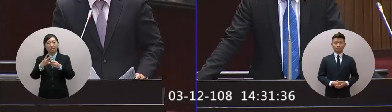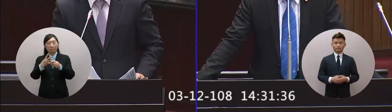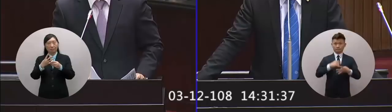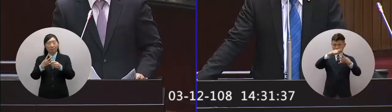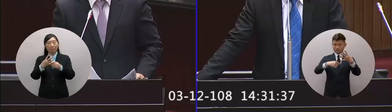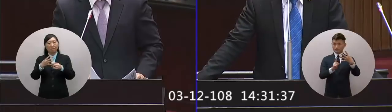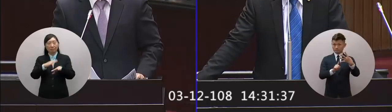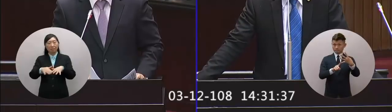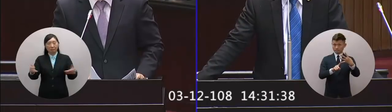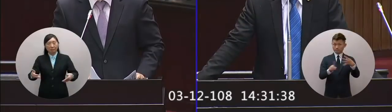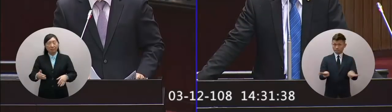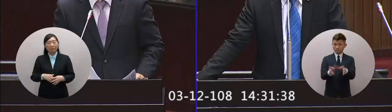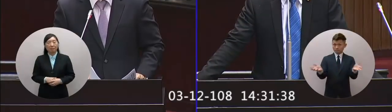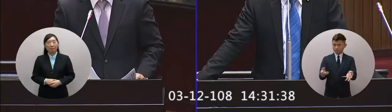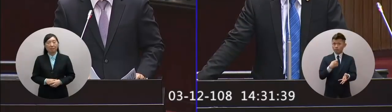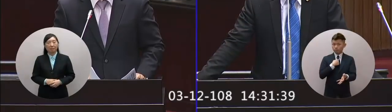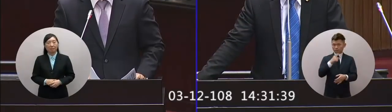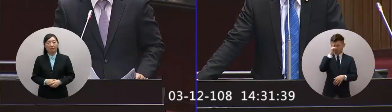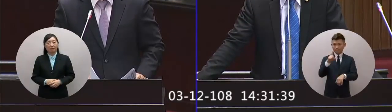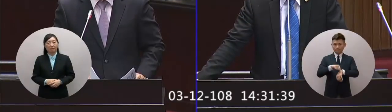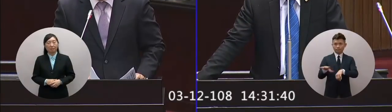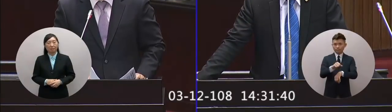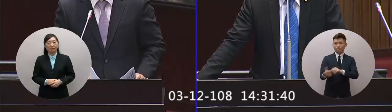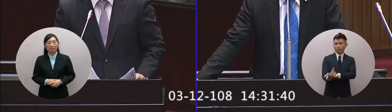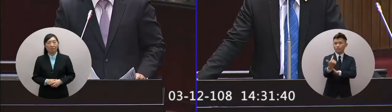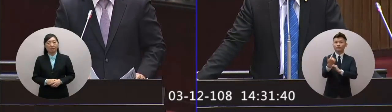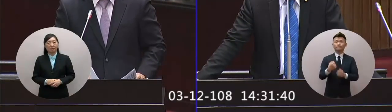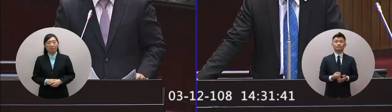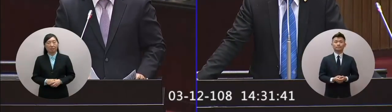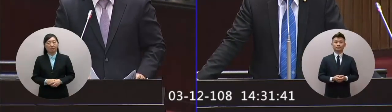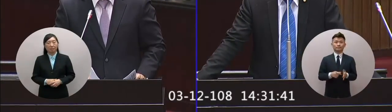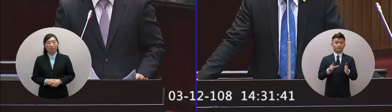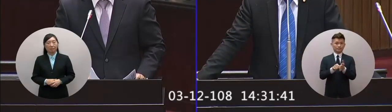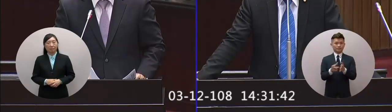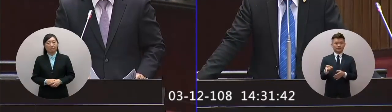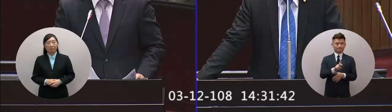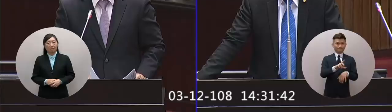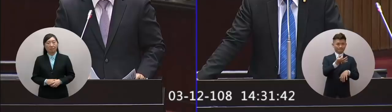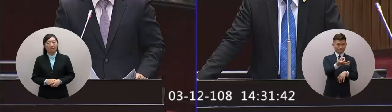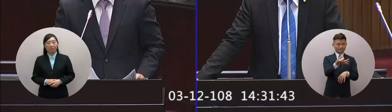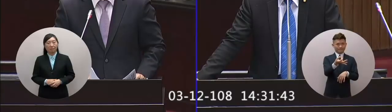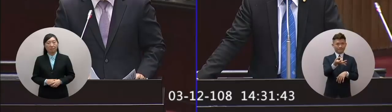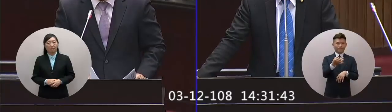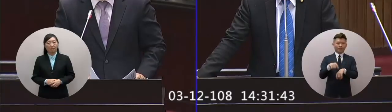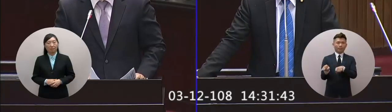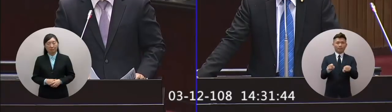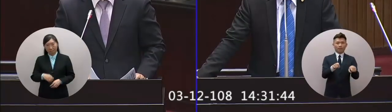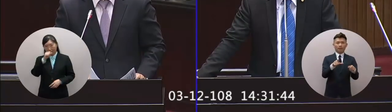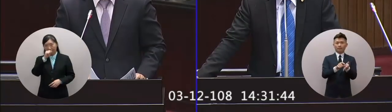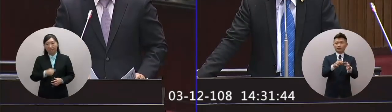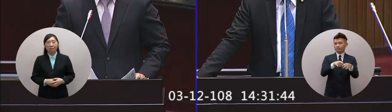第四季， 打算动工，我们希望能够加快速度啦吼。 好， 时间可以换金钱，金钱换不到时间。